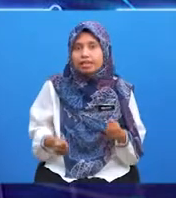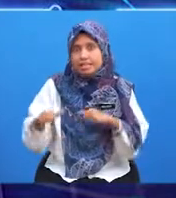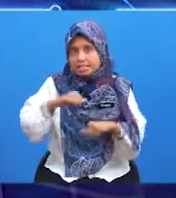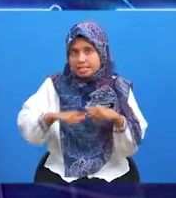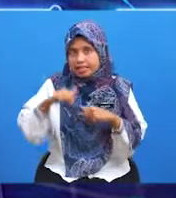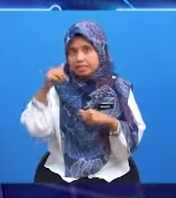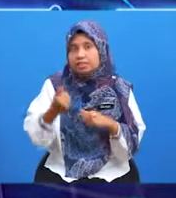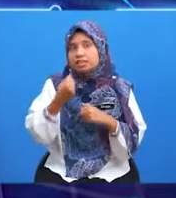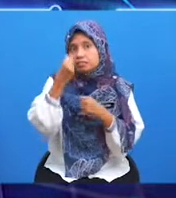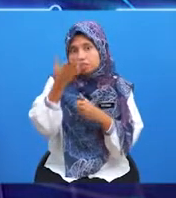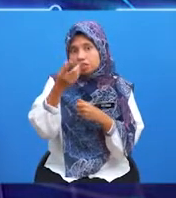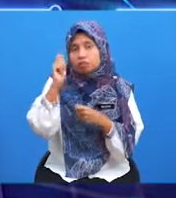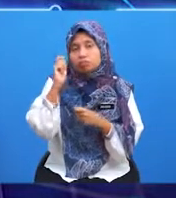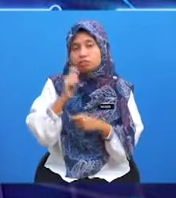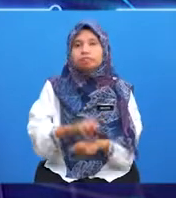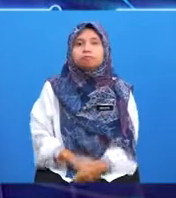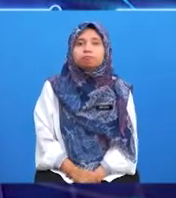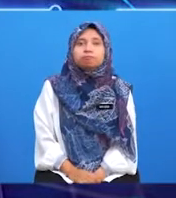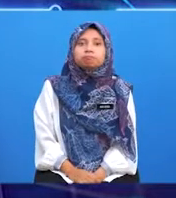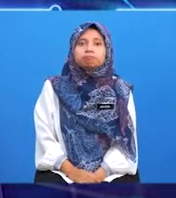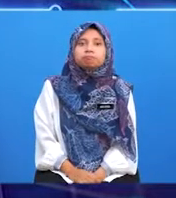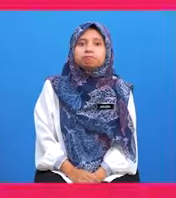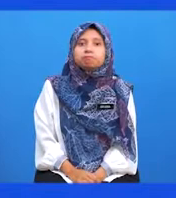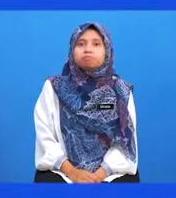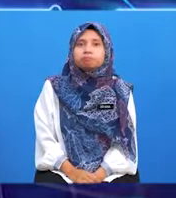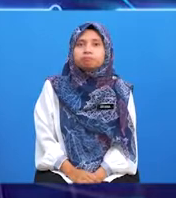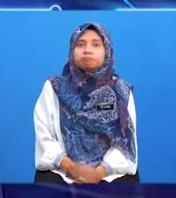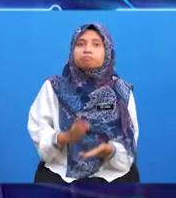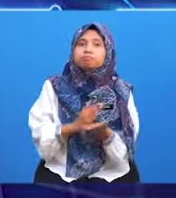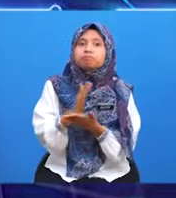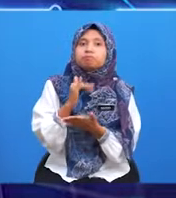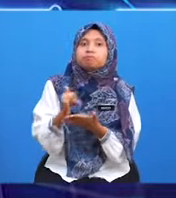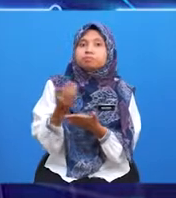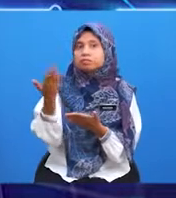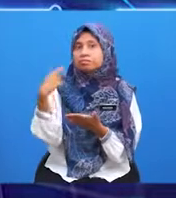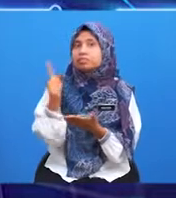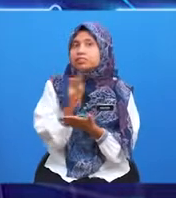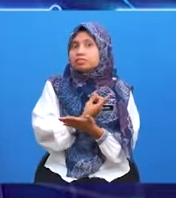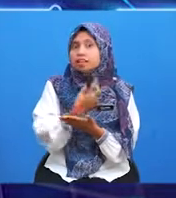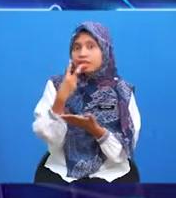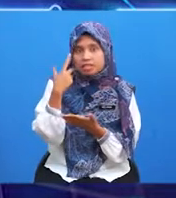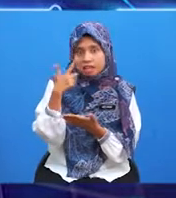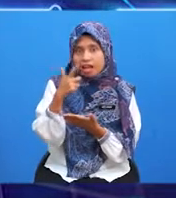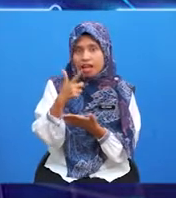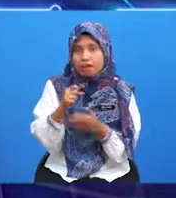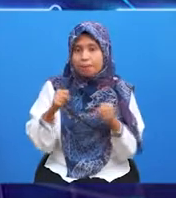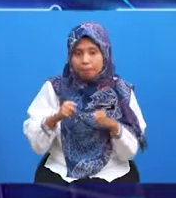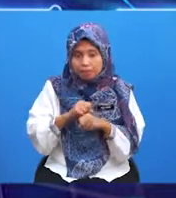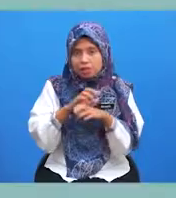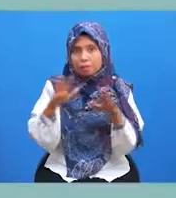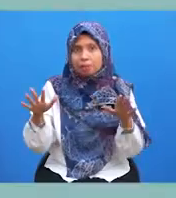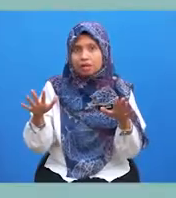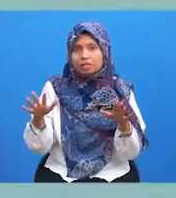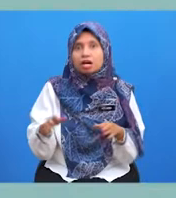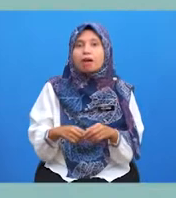sains yang dinyatakan sebentar itu tadi. Seterusnya, mari kita melihat